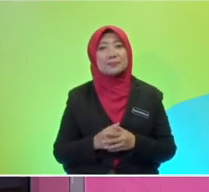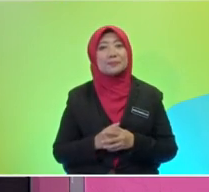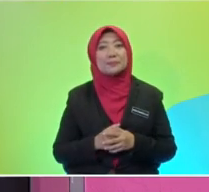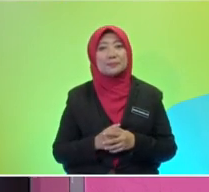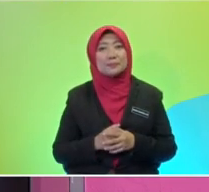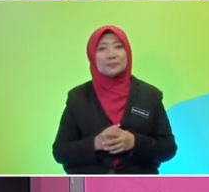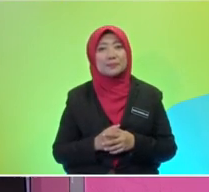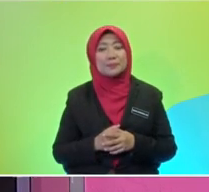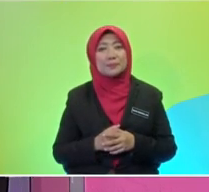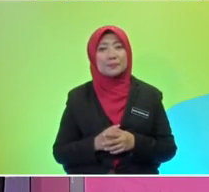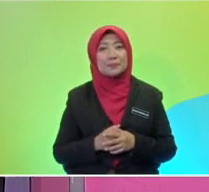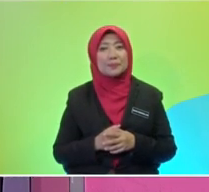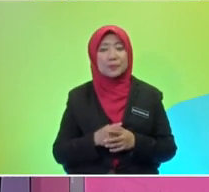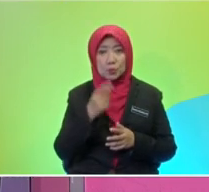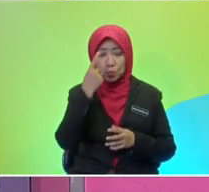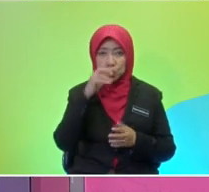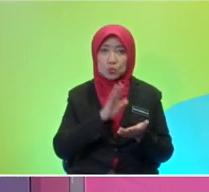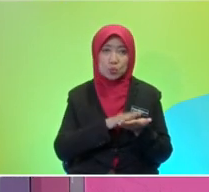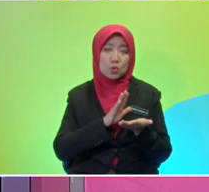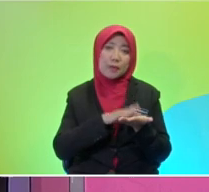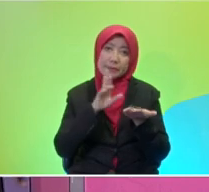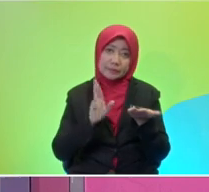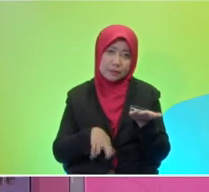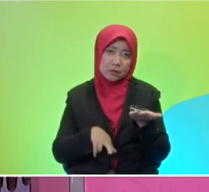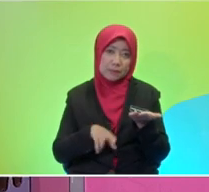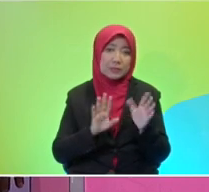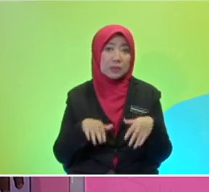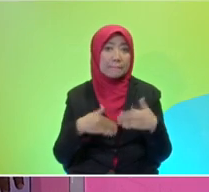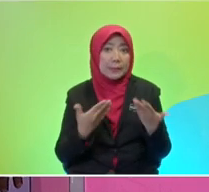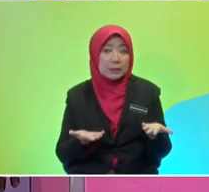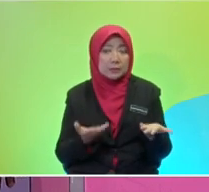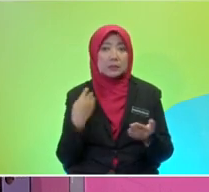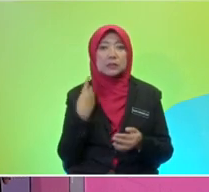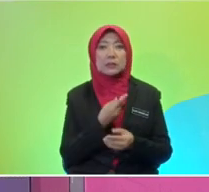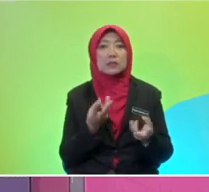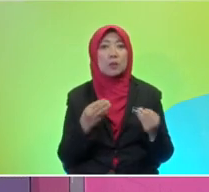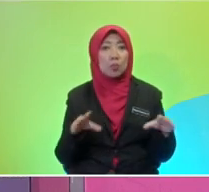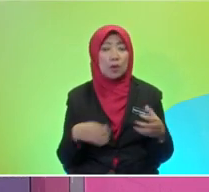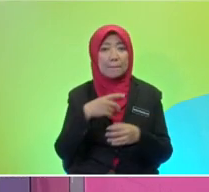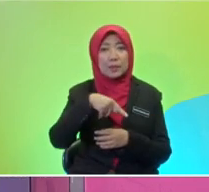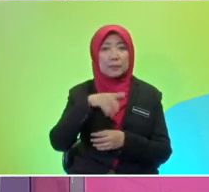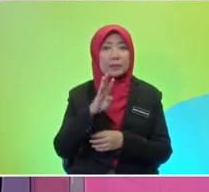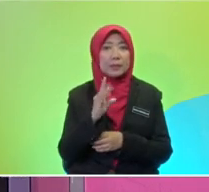untuk sekolah rendah bagaimana kita tidak menentukan PBD dalam matematika